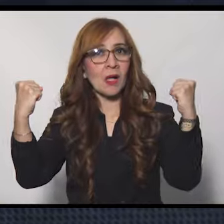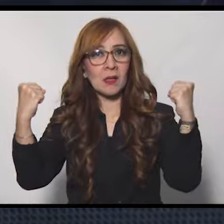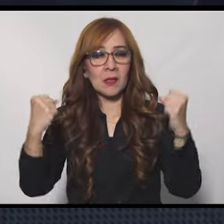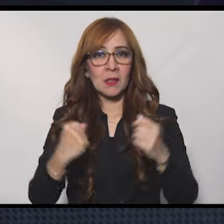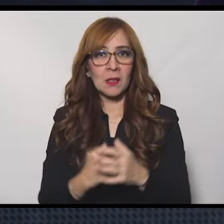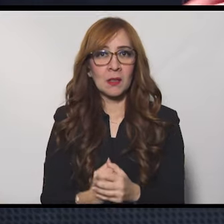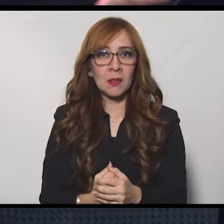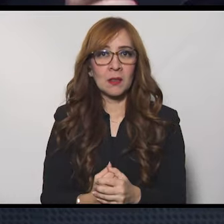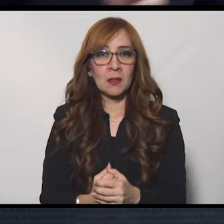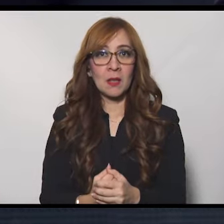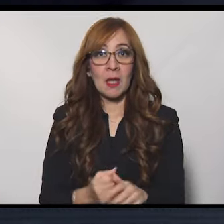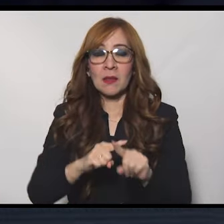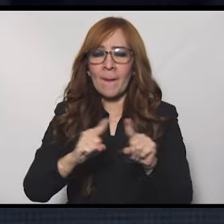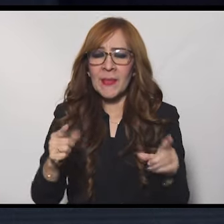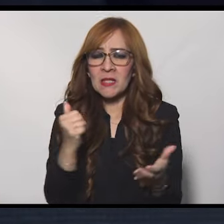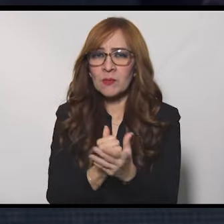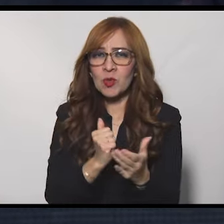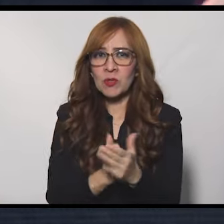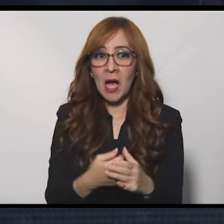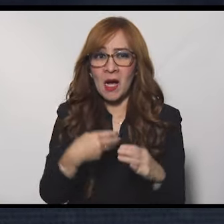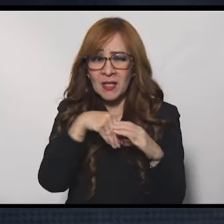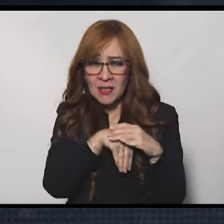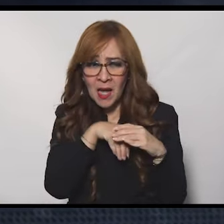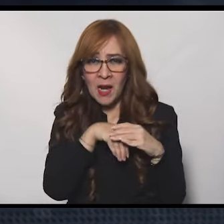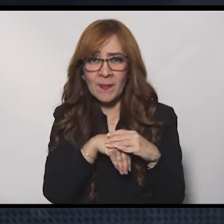Di dalam itu udah babak belur.